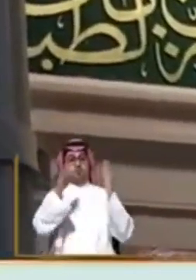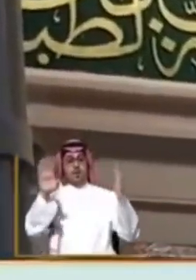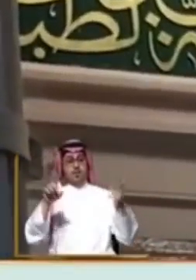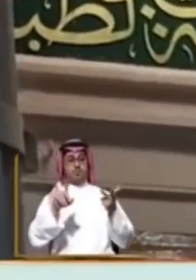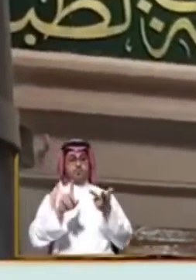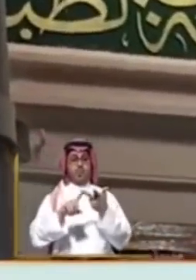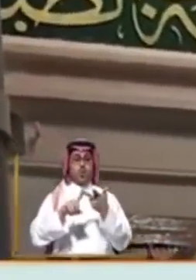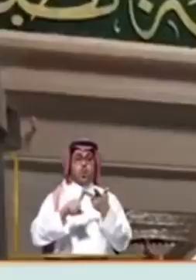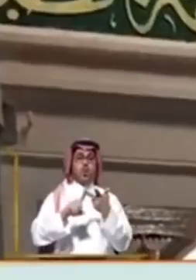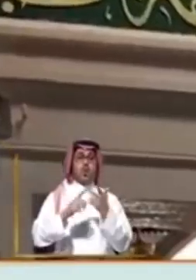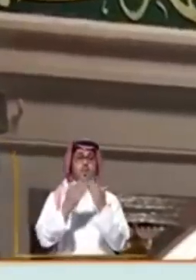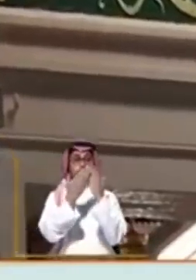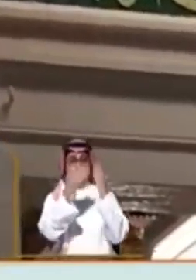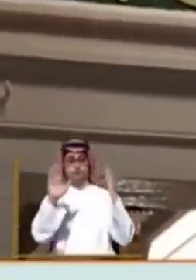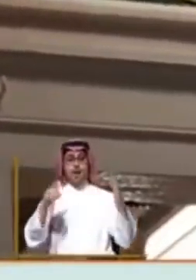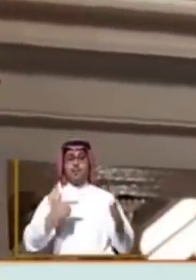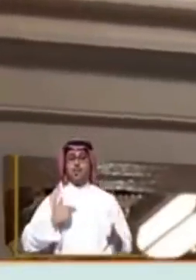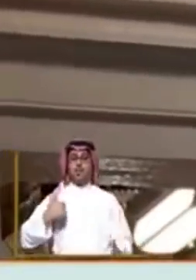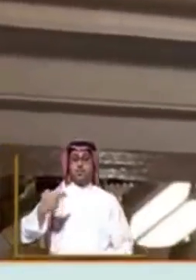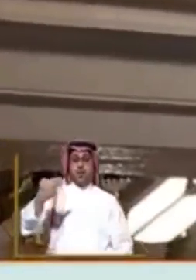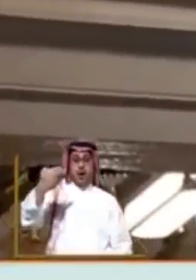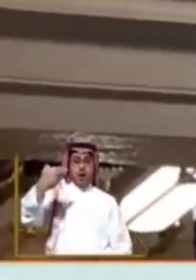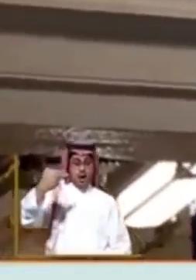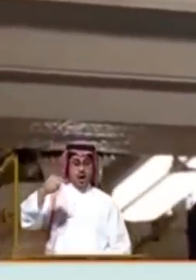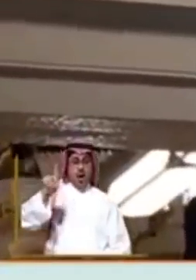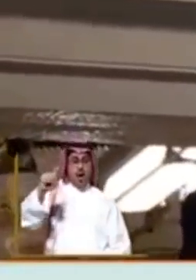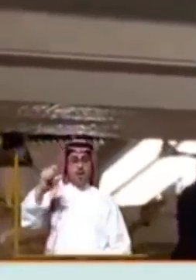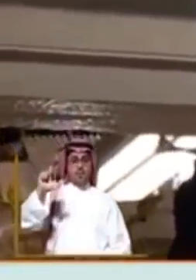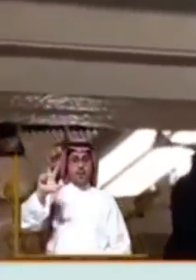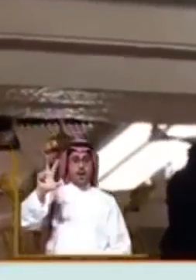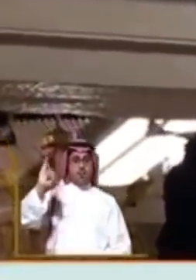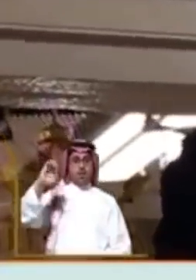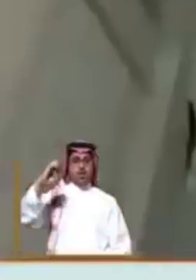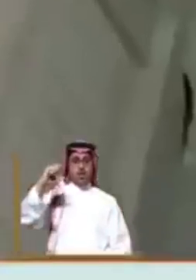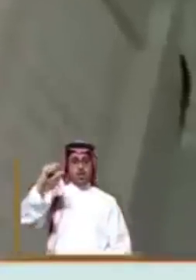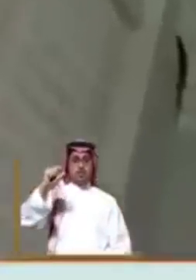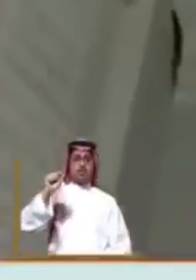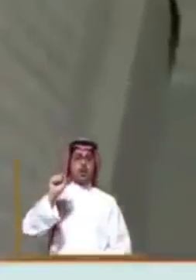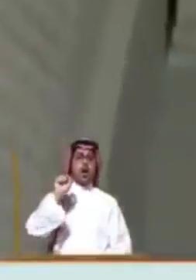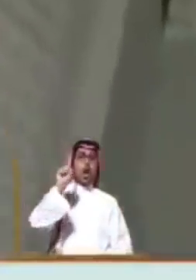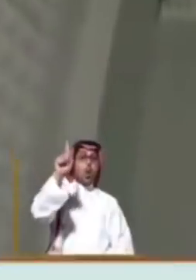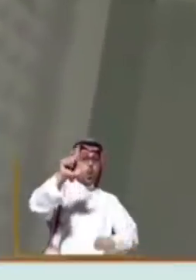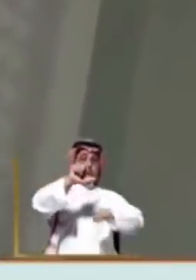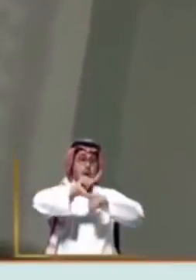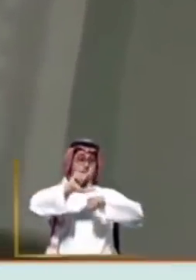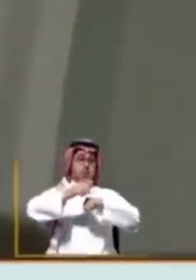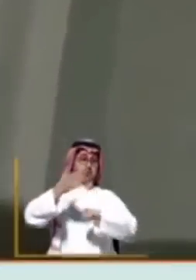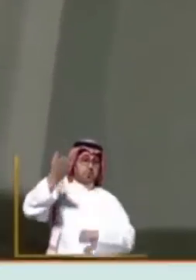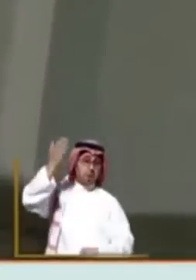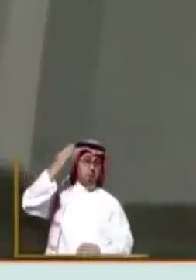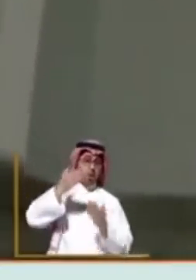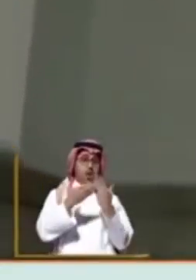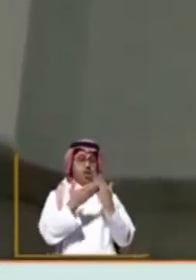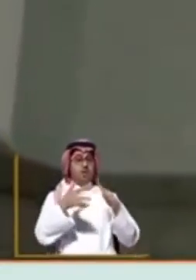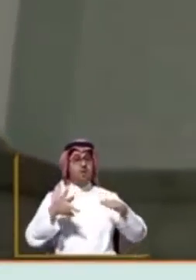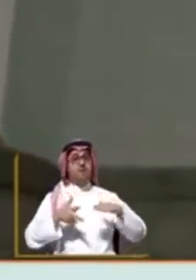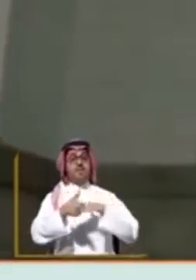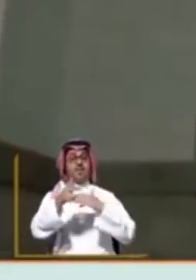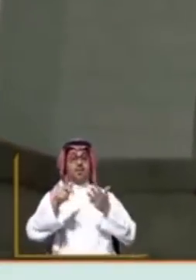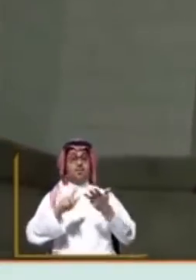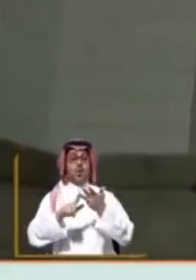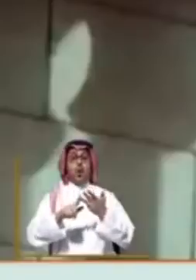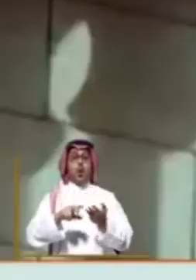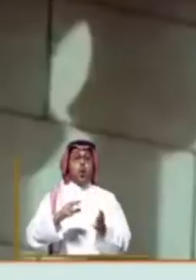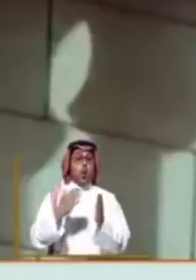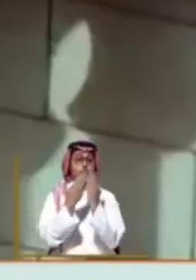وباب عبد المجيد سمي بهذا الاسم نسبة للسلطان عبد المجيد الأول الذي افتتحه وباب